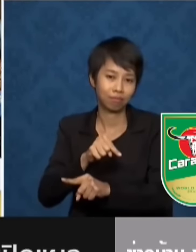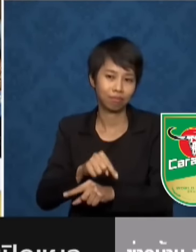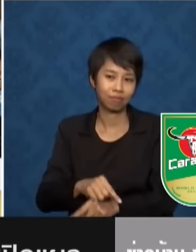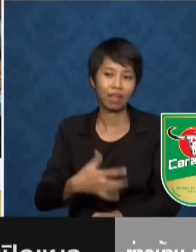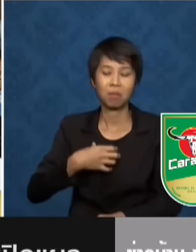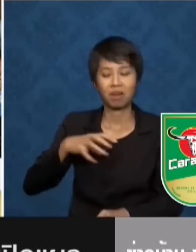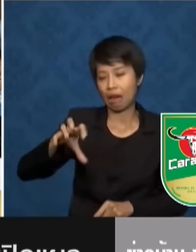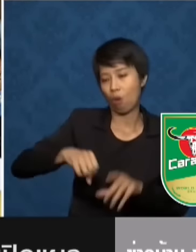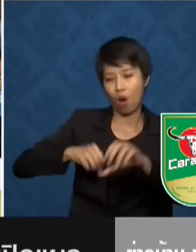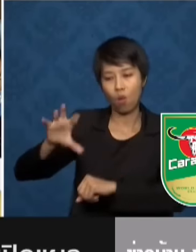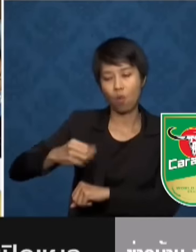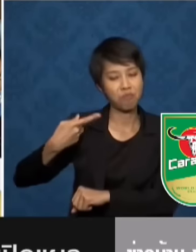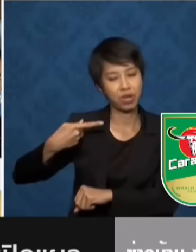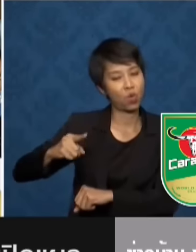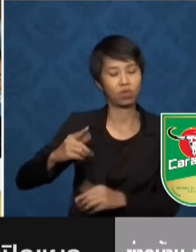า